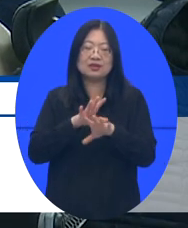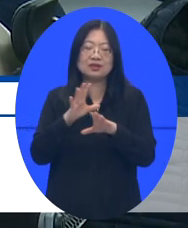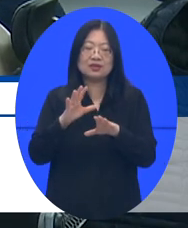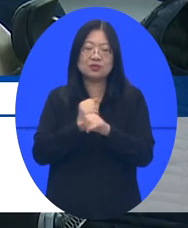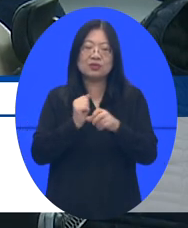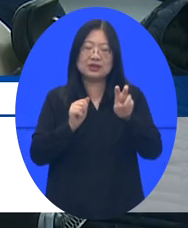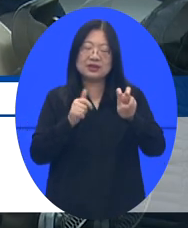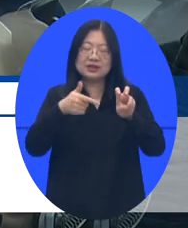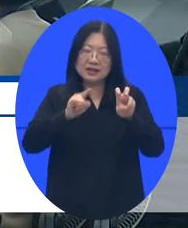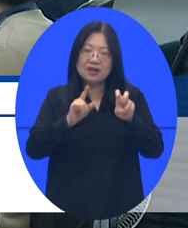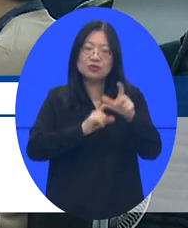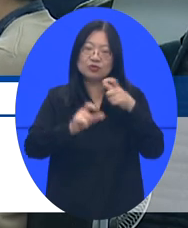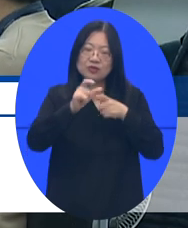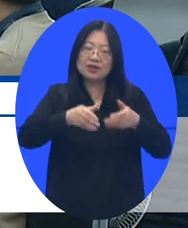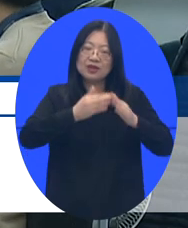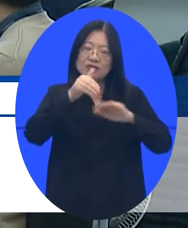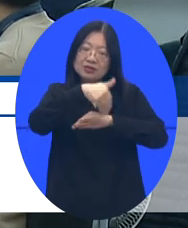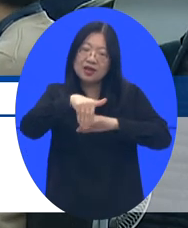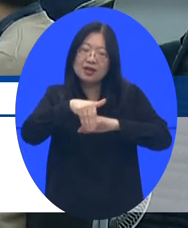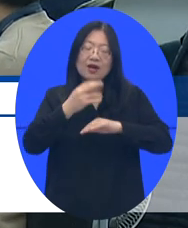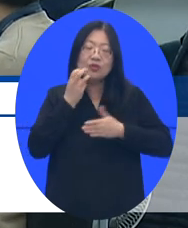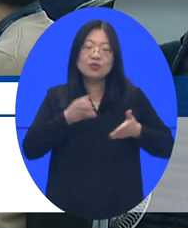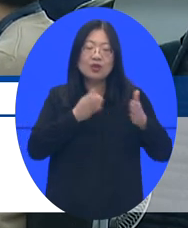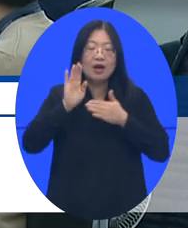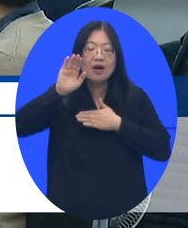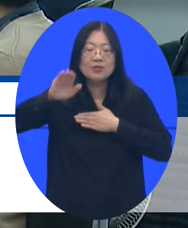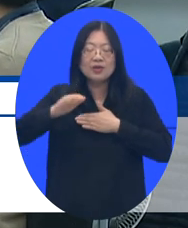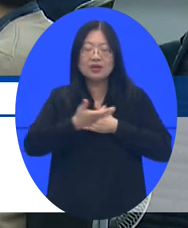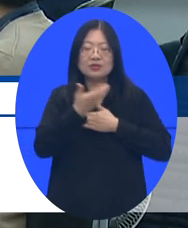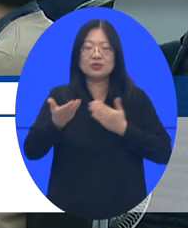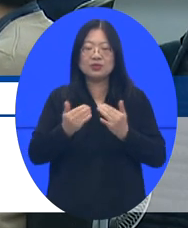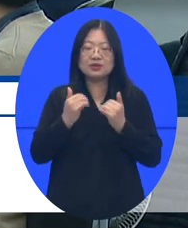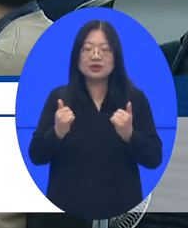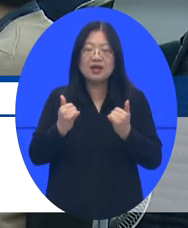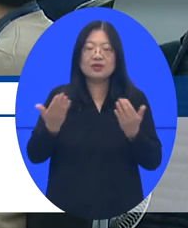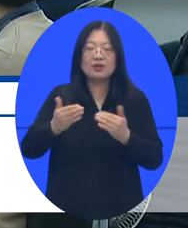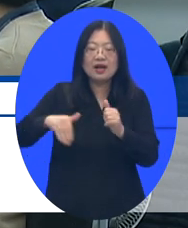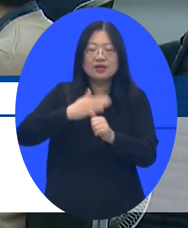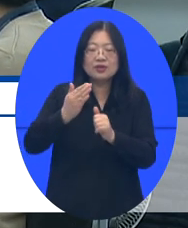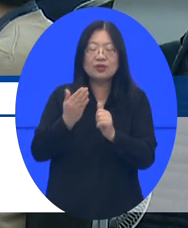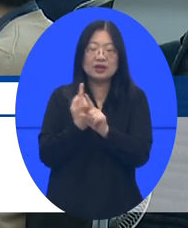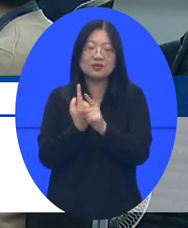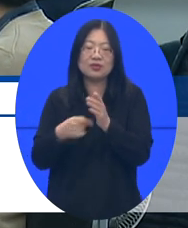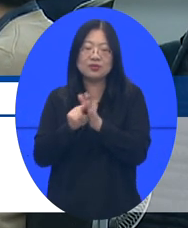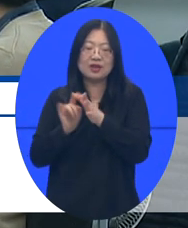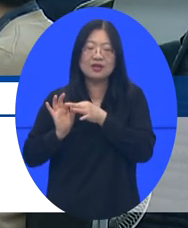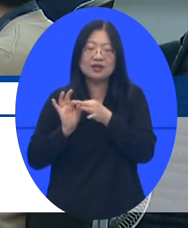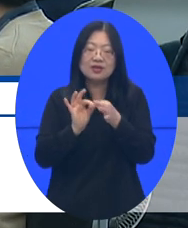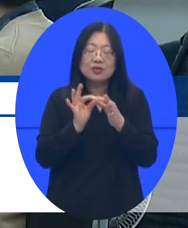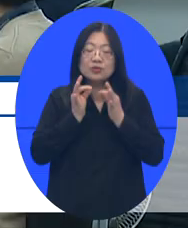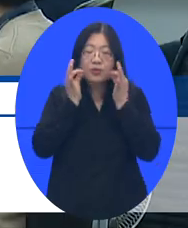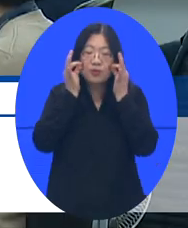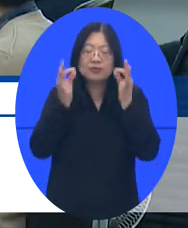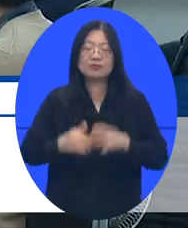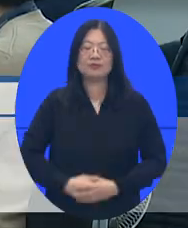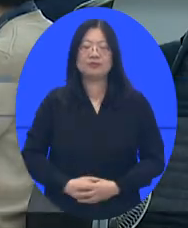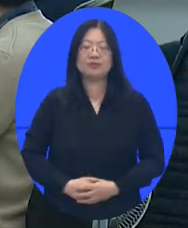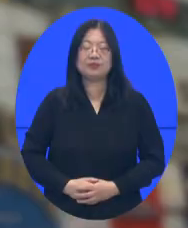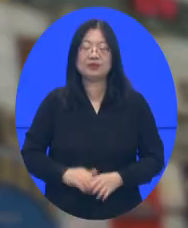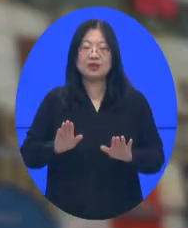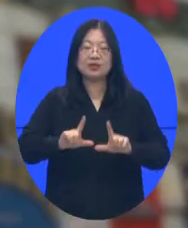만들 계획입니다 경기도는 앞으로도 이동노동자 노동환경 개선을 위해 끊임없이